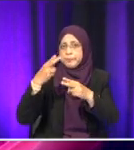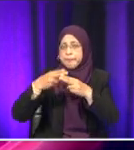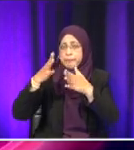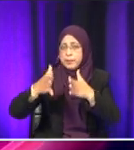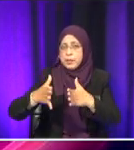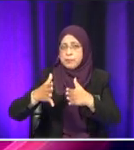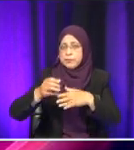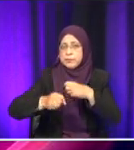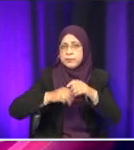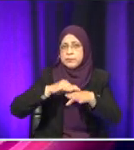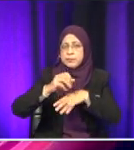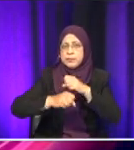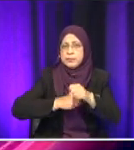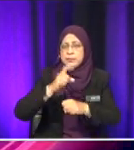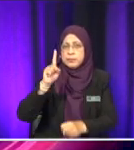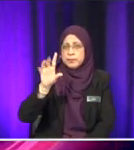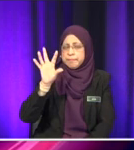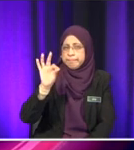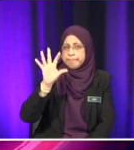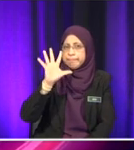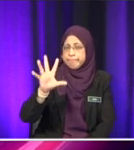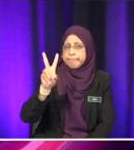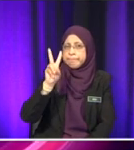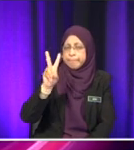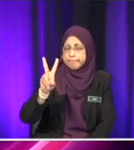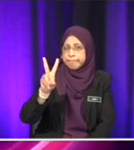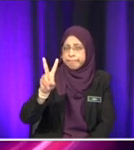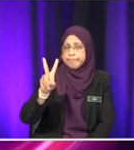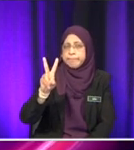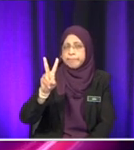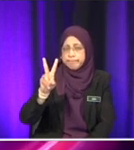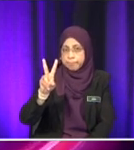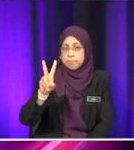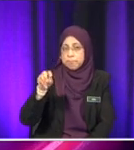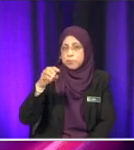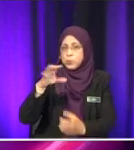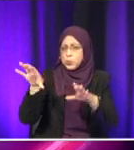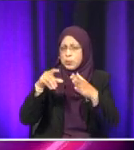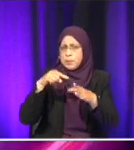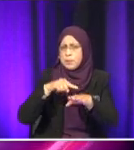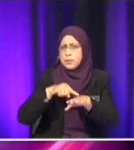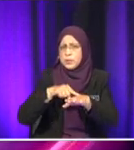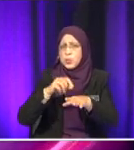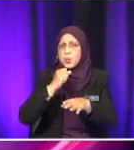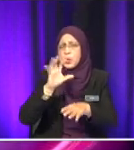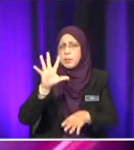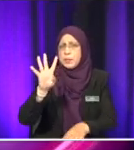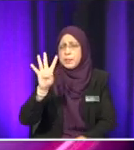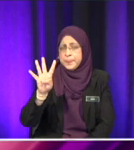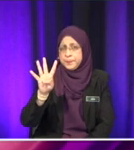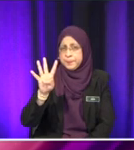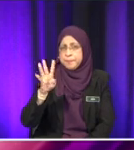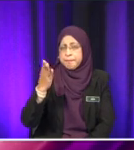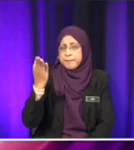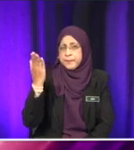pada tahun 1952 ketika berumur 54 tahun hasil